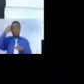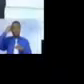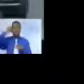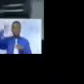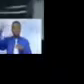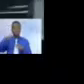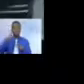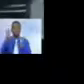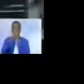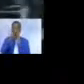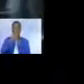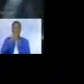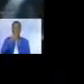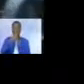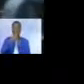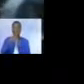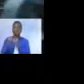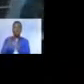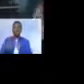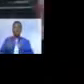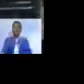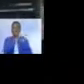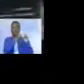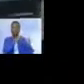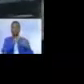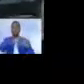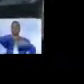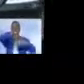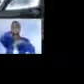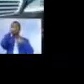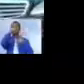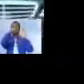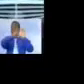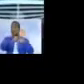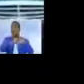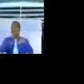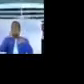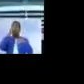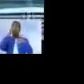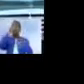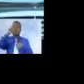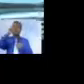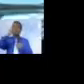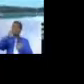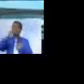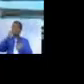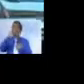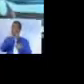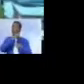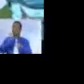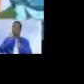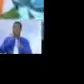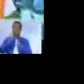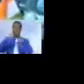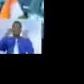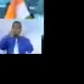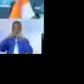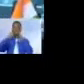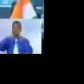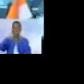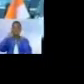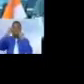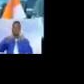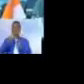premier forum de la CEA organisé en dehors de son siège d'Addis Abeba, l'organe des Nations Unies ne pouvait